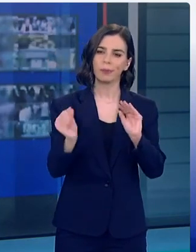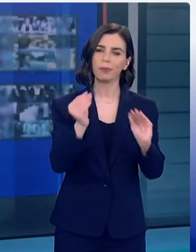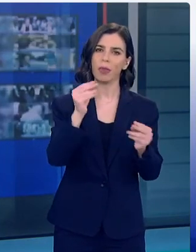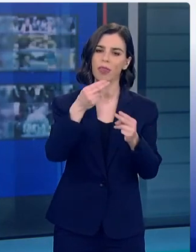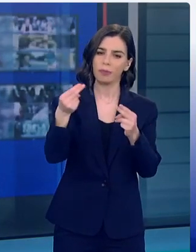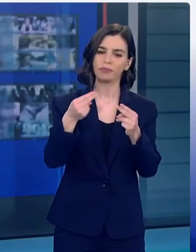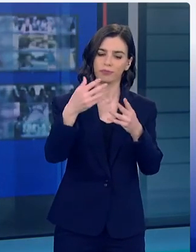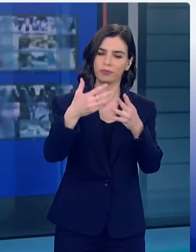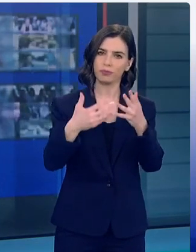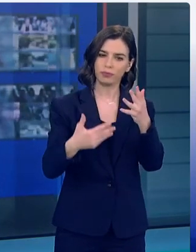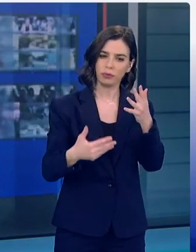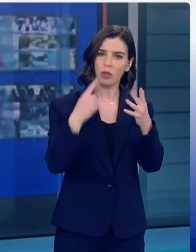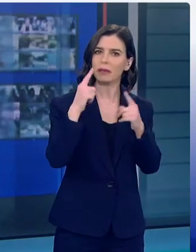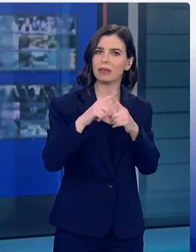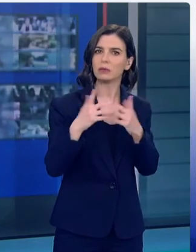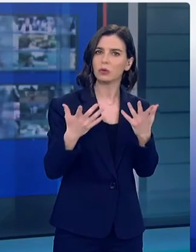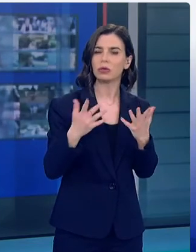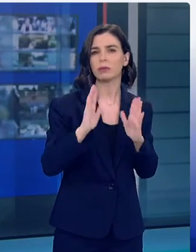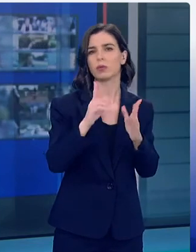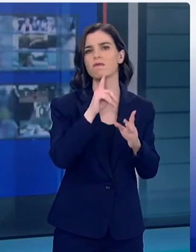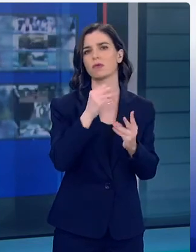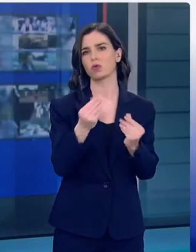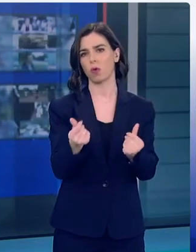αρχικές επεκτάσεις του τεστ και θα προχωρήσουμε έτσι.